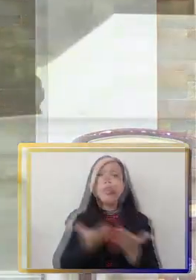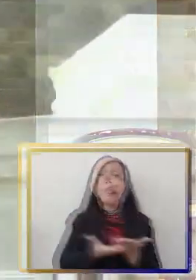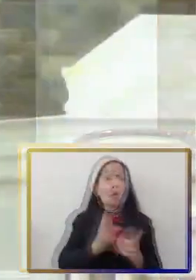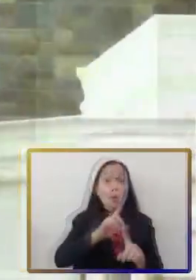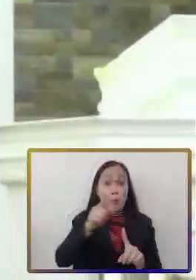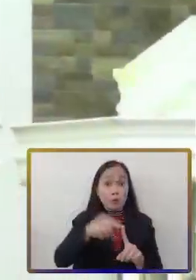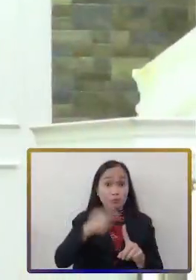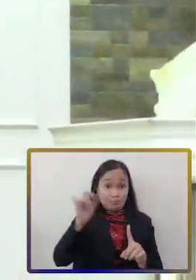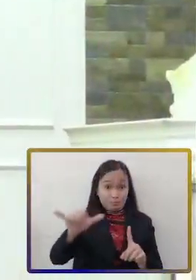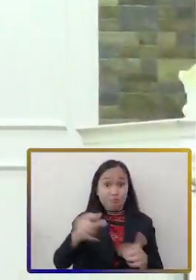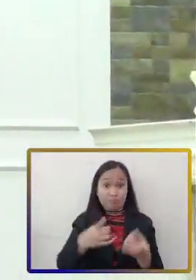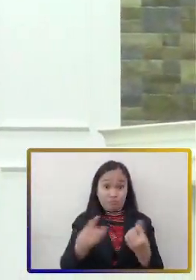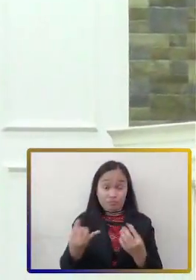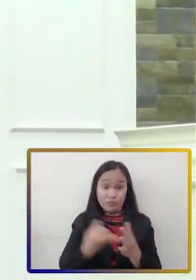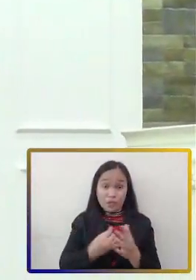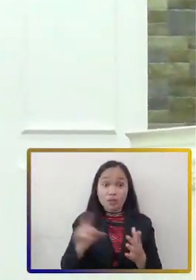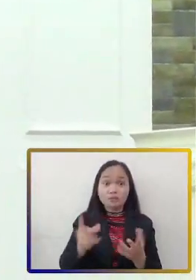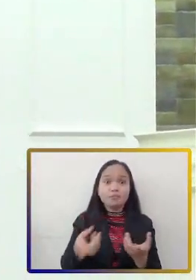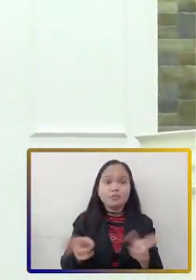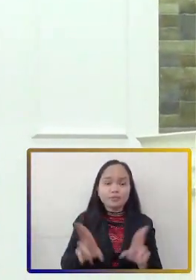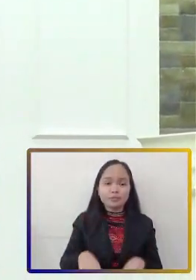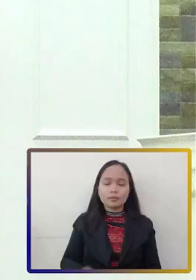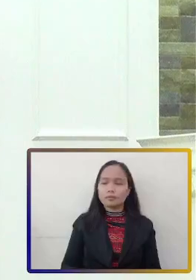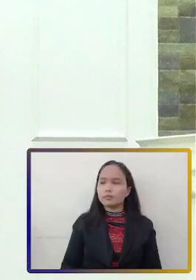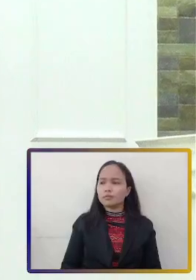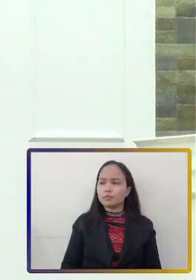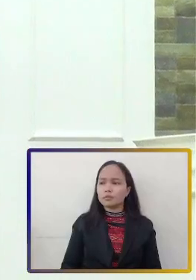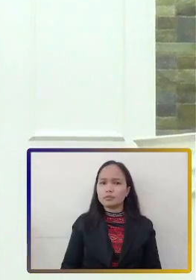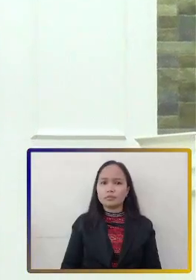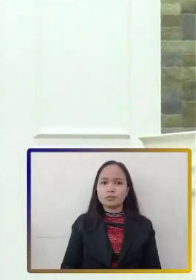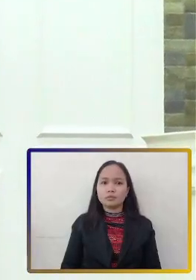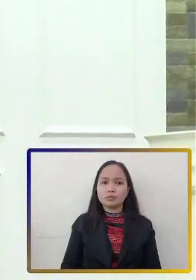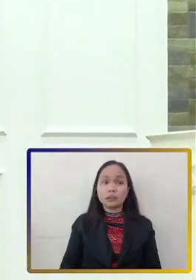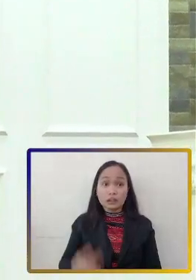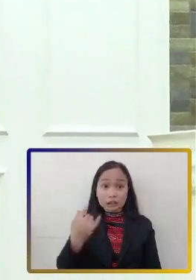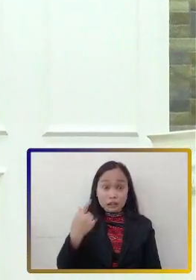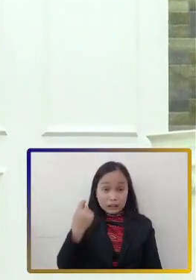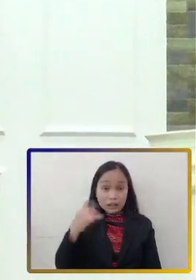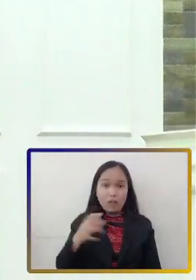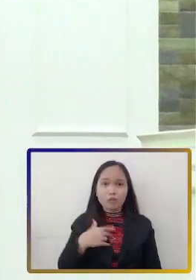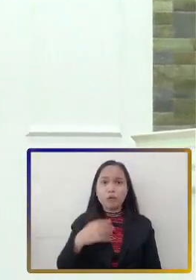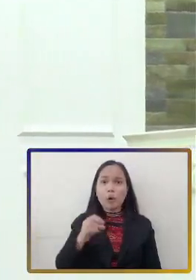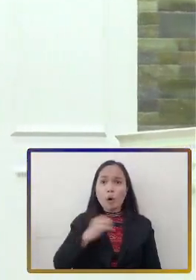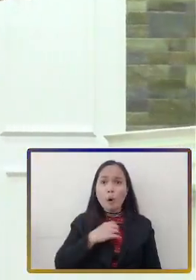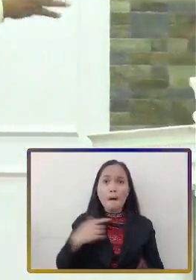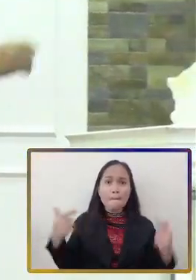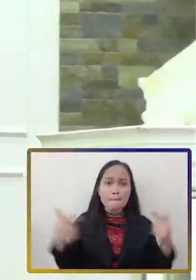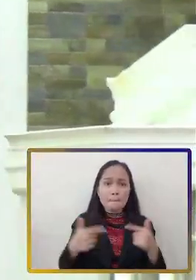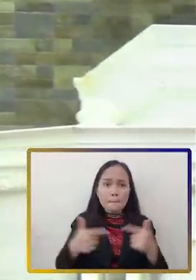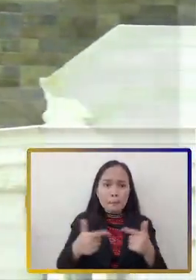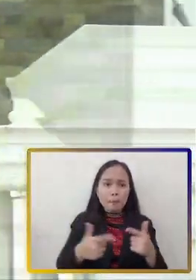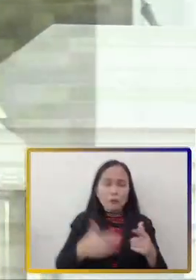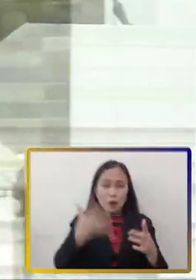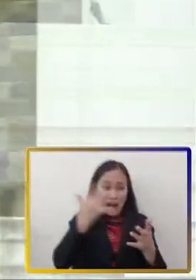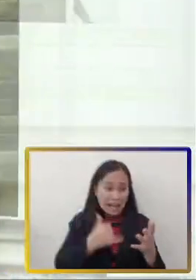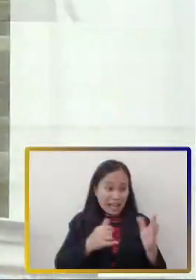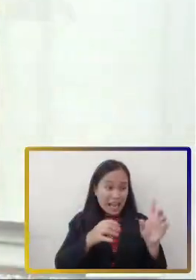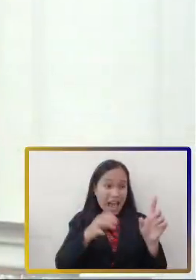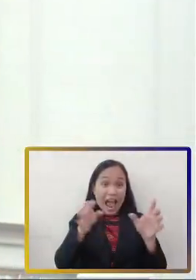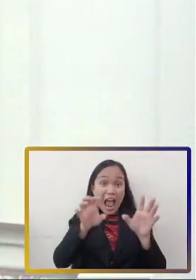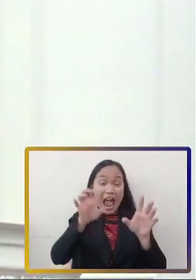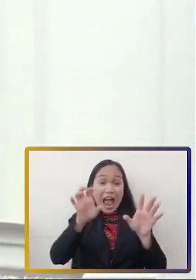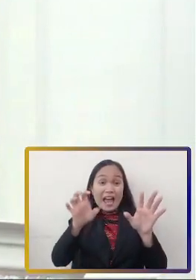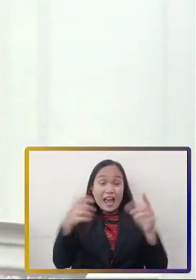it, sila-sila mismo nagpatayan sa loob. Hindi nila kinakailangan pumatay ng kalaban kasi mismo ang kalaban